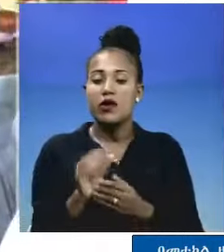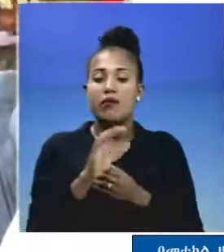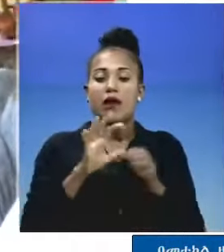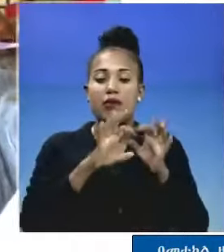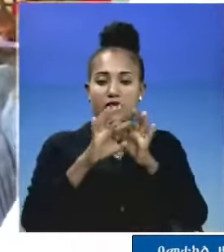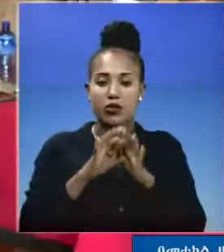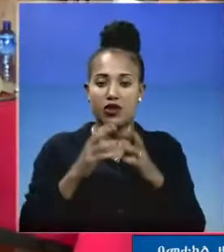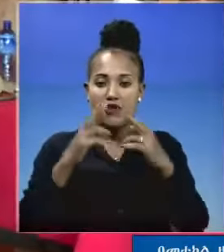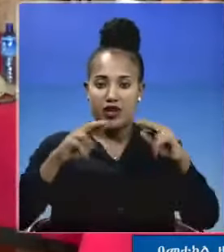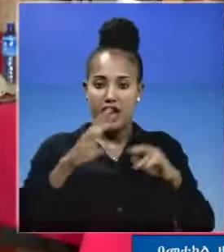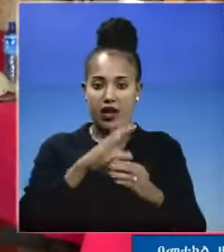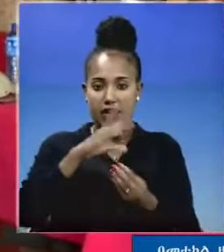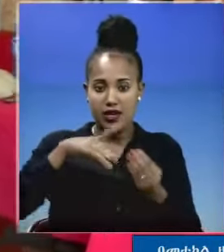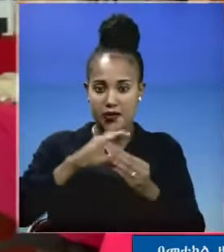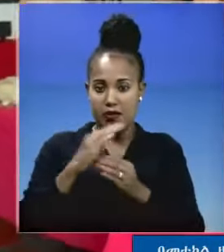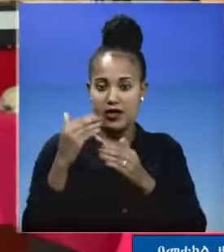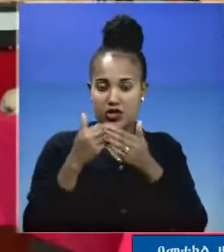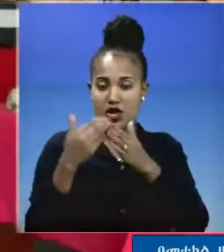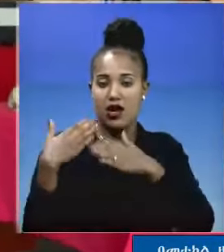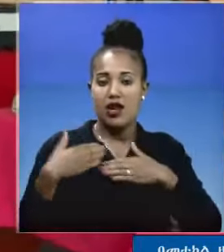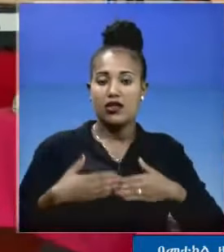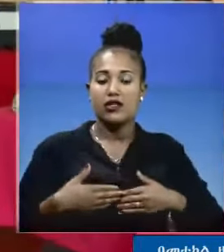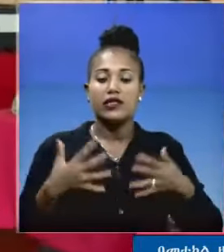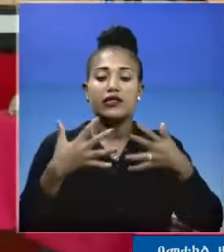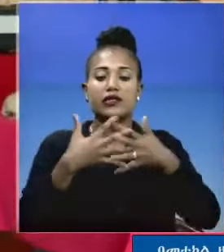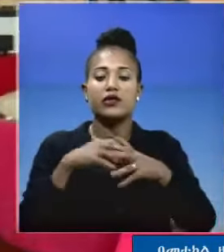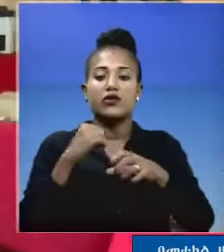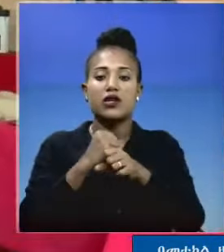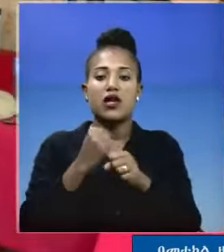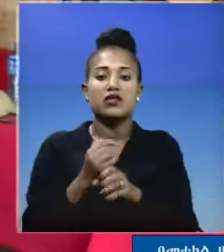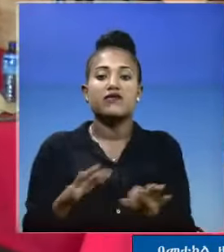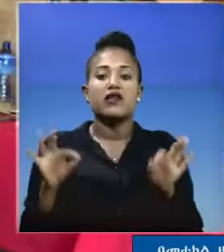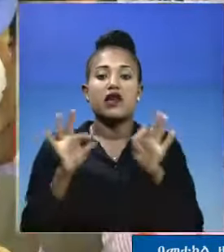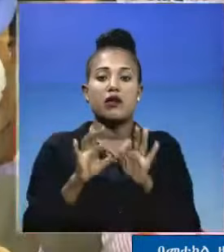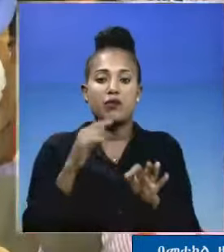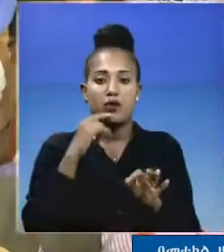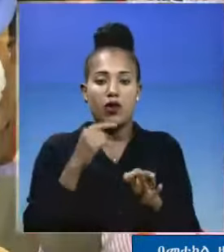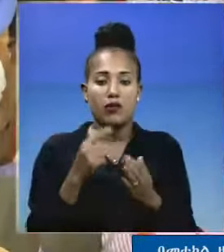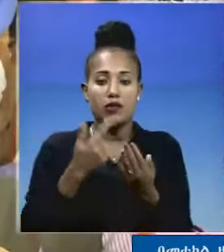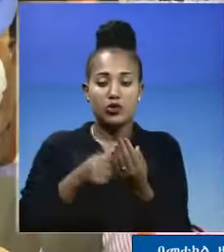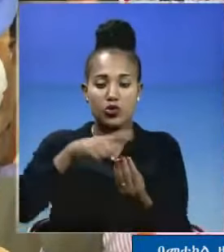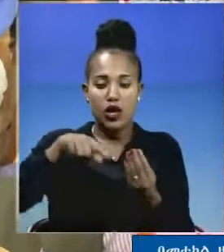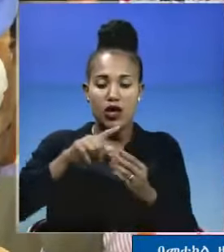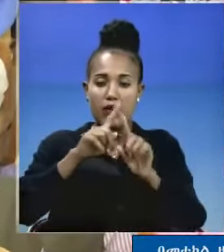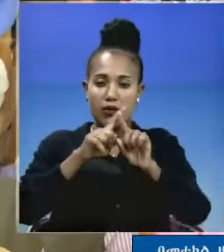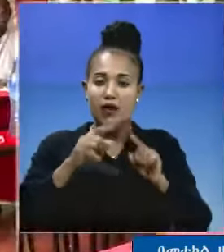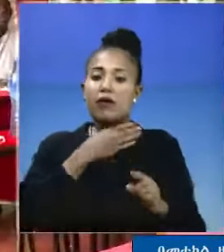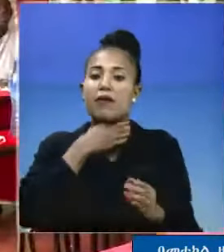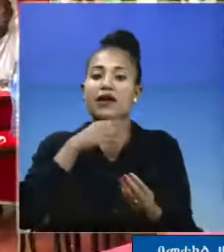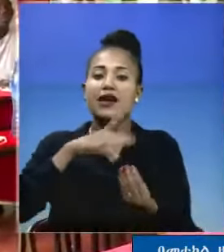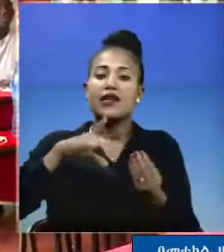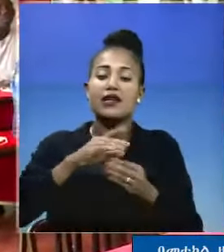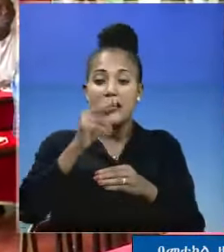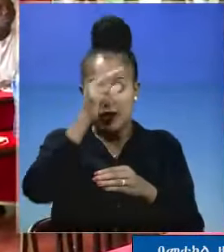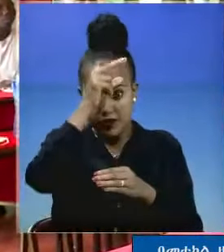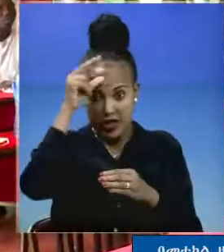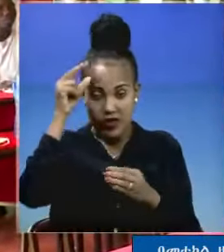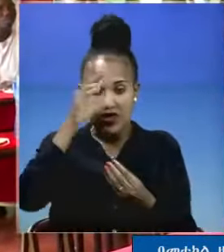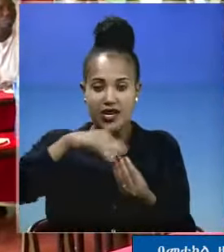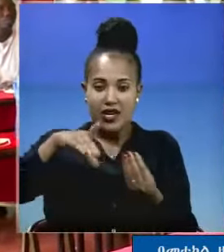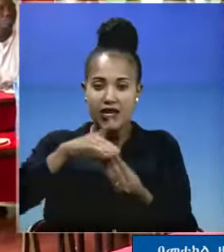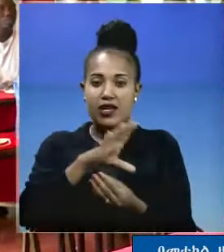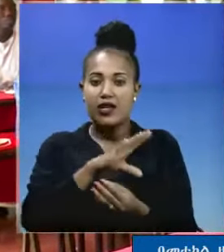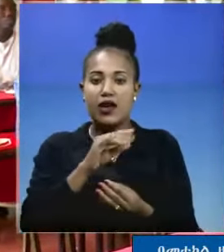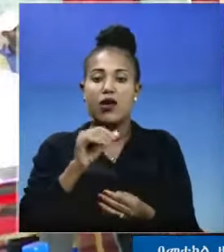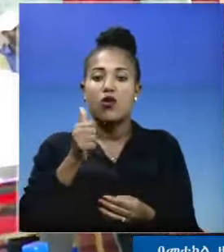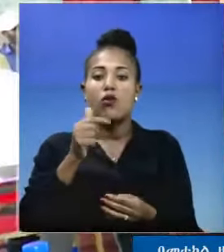ስለማይሆን ማህበረሰቡ፣ የፌዴራልና የክልል ባለድርሻ አካላት ቅንጅታዊ ስራ ያስፈልጋል ነው ያሉት። በዚህ ዙሪያ በተለይ በአማራ ክልል ከቤንሻንጉል